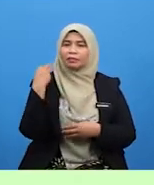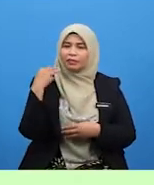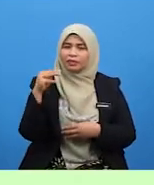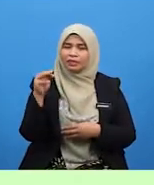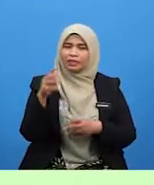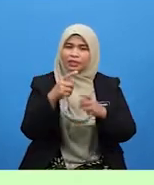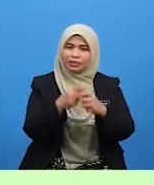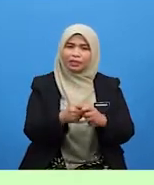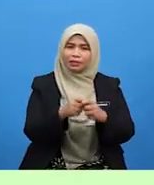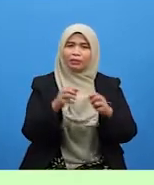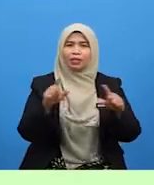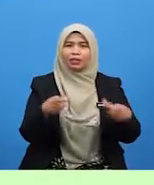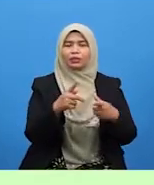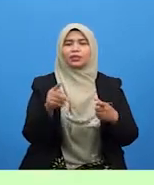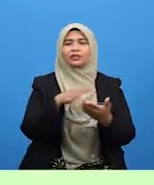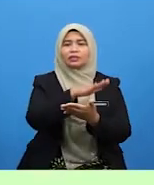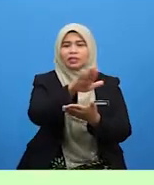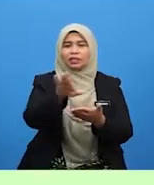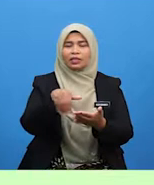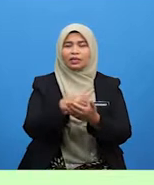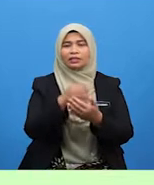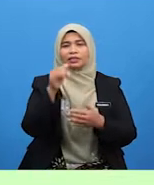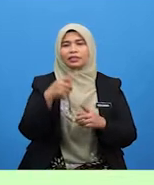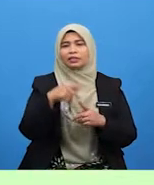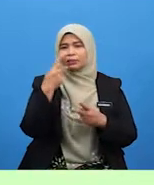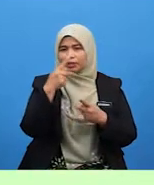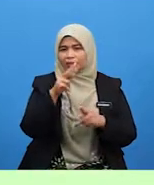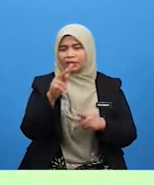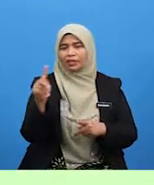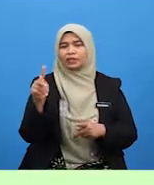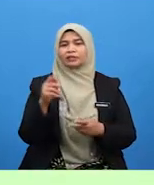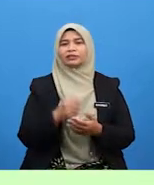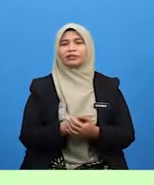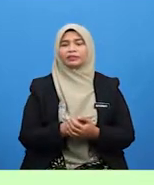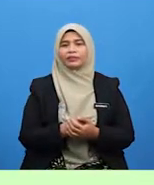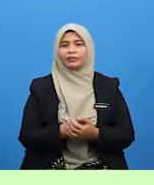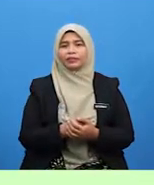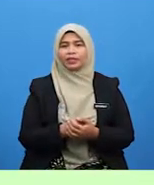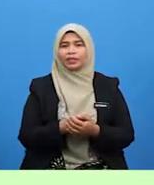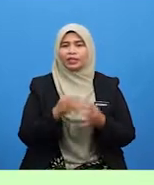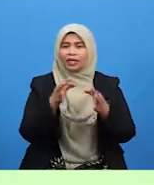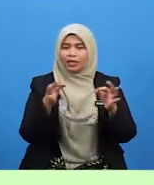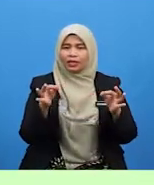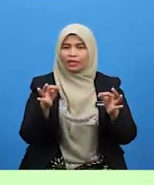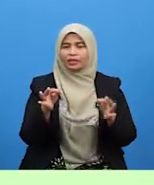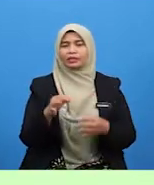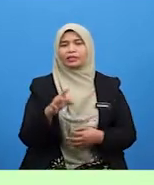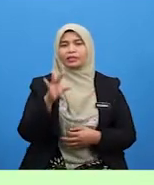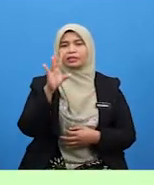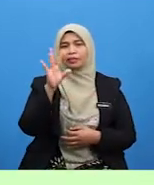mereka pula tetap melakukan segala yang diperintahkannya. Surah